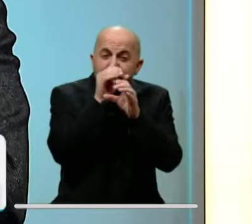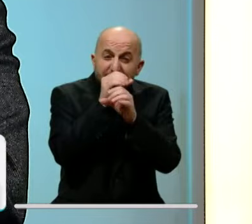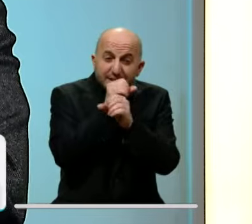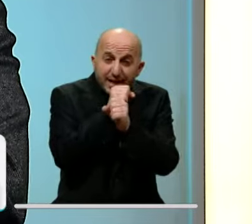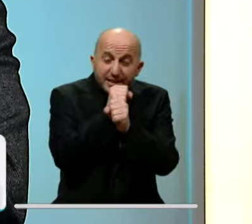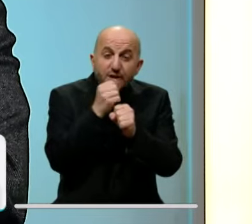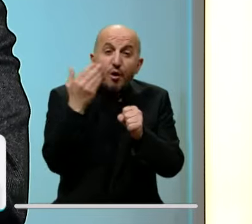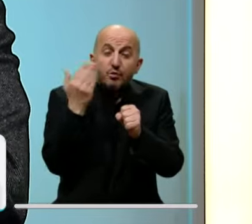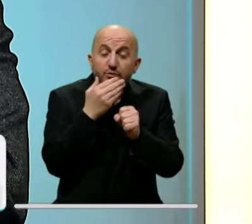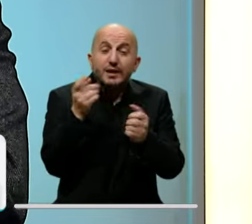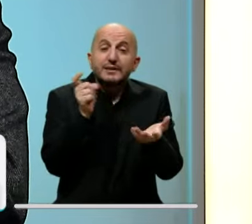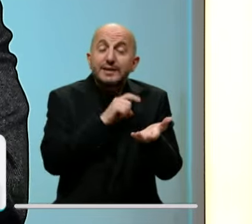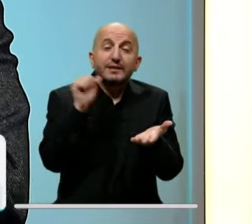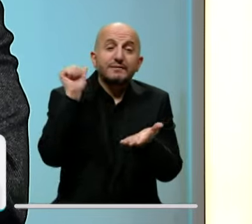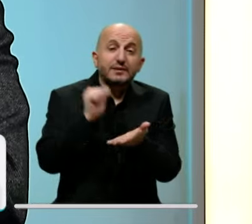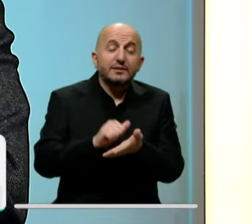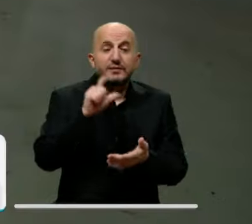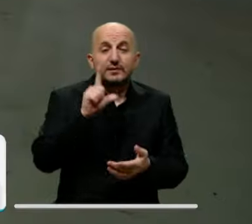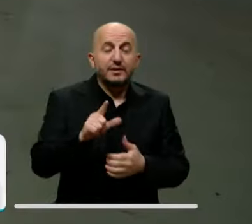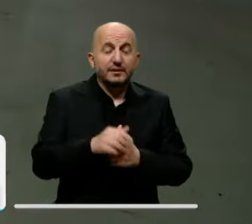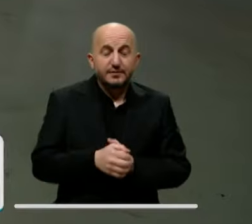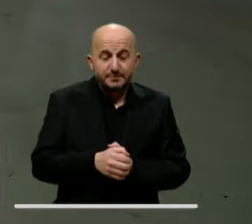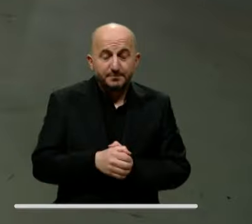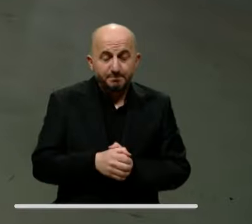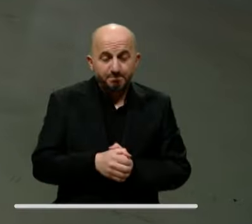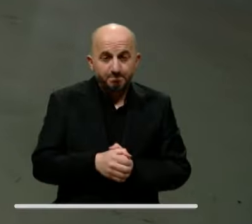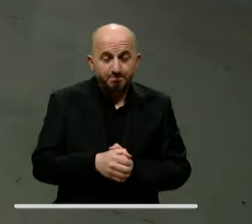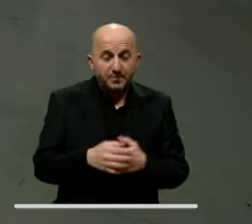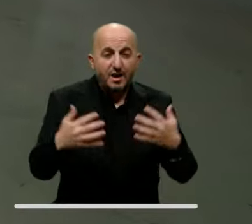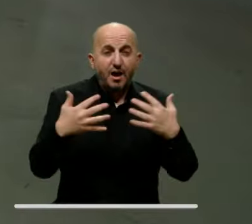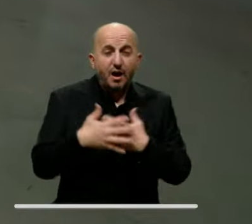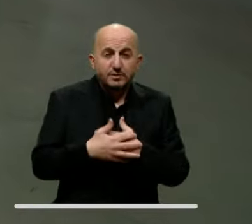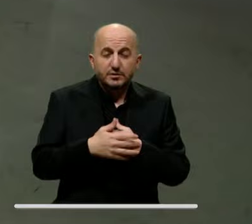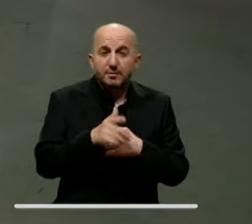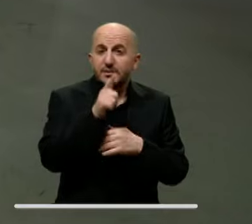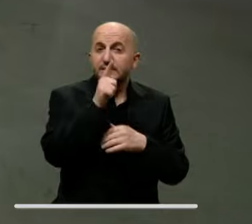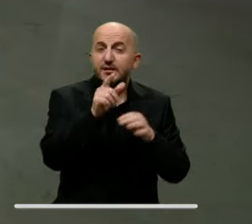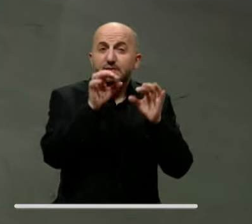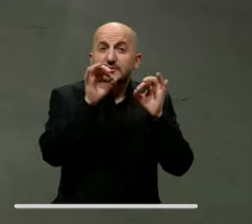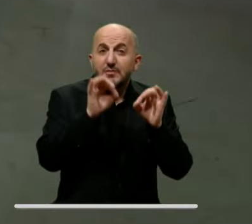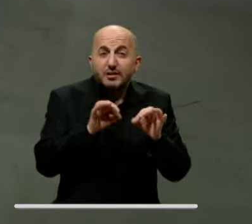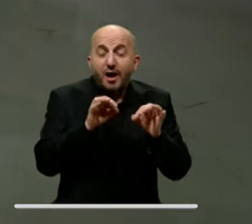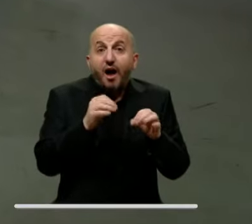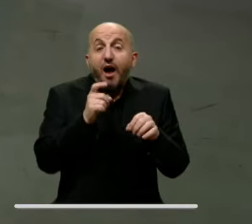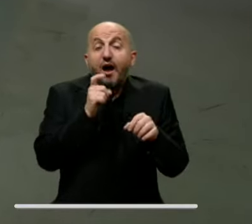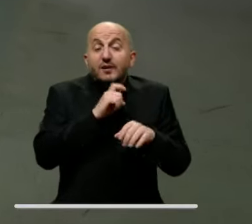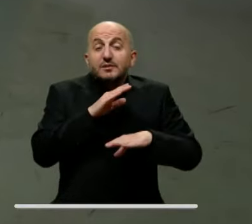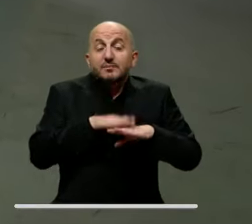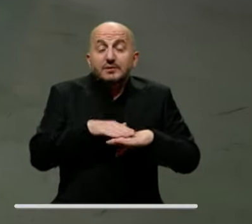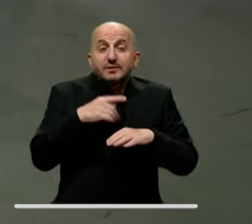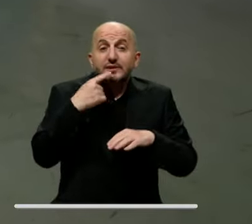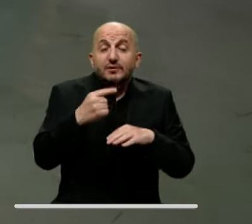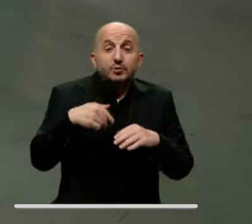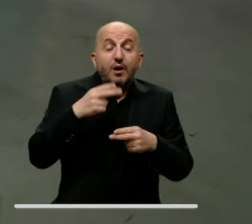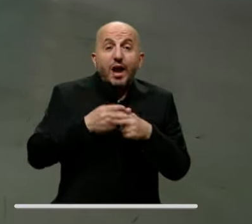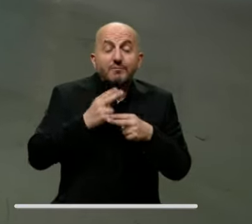secdesi gerekir Durum bundan ibaret aynı şekilde Eee mesela akşam sessiz başladık a bir yanlış yaptık dedik sonra hemen